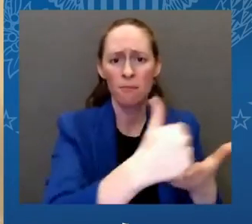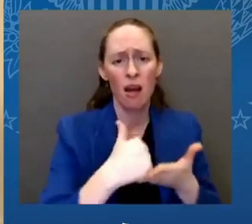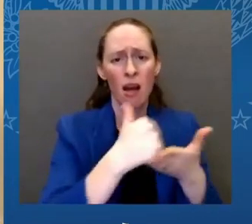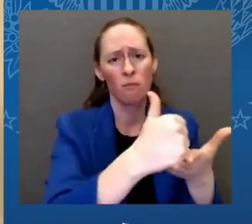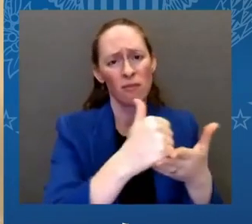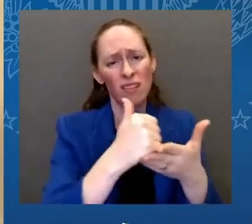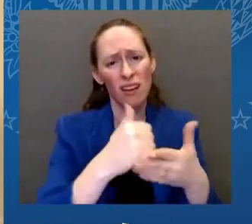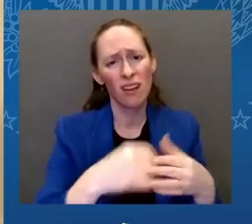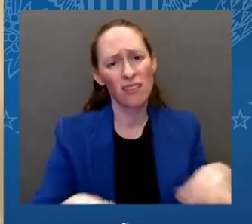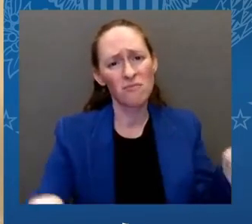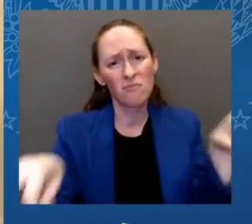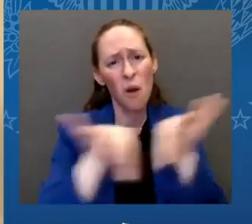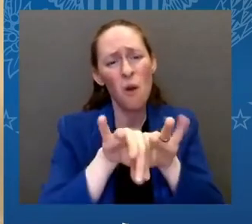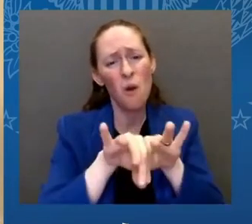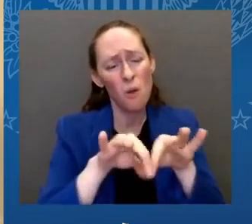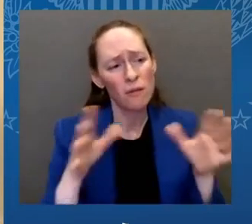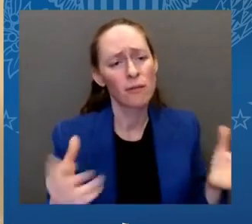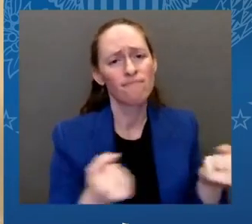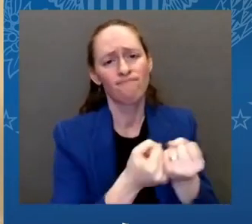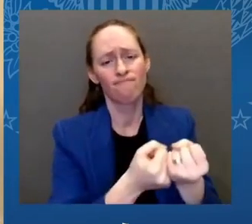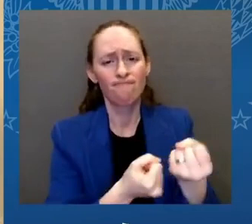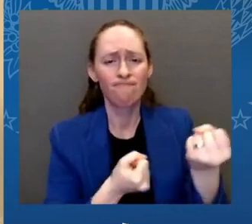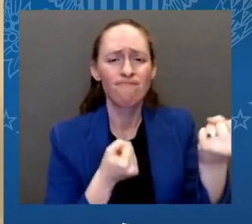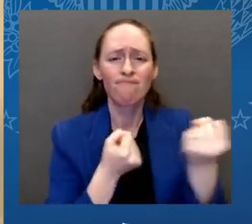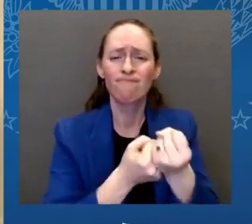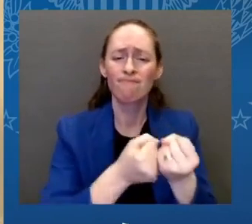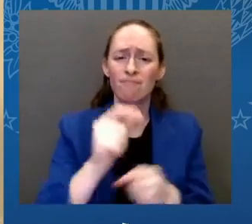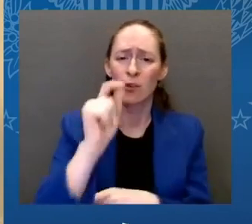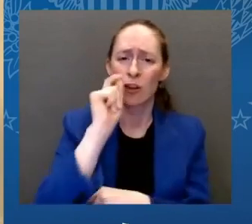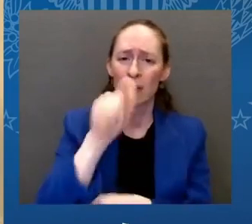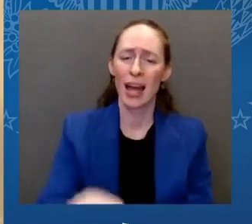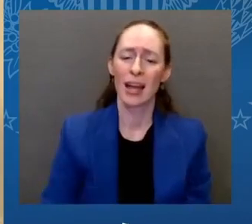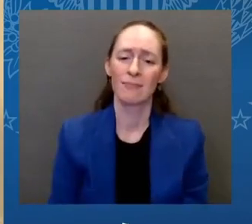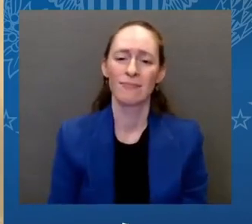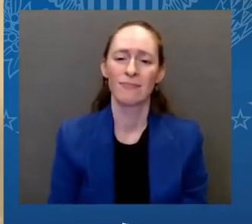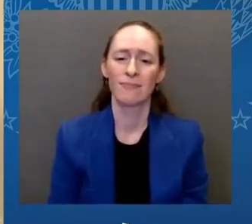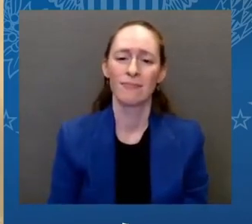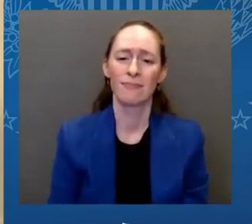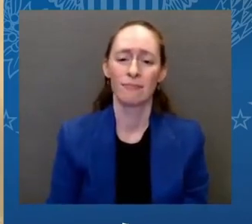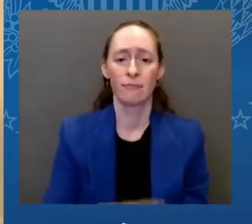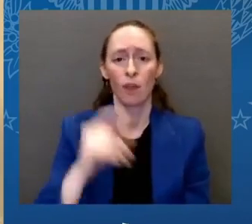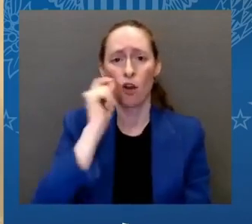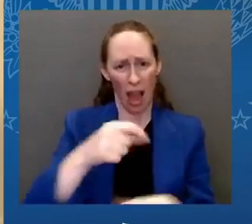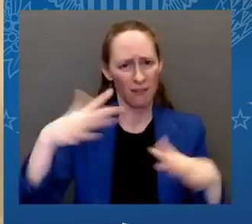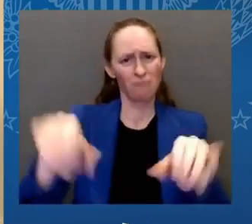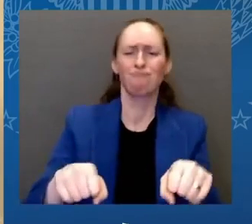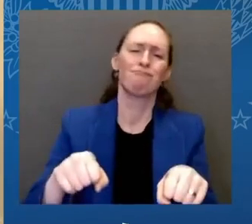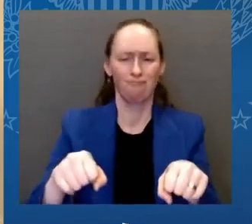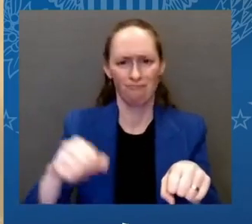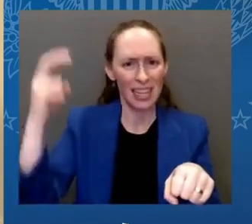швидкістю. Україна виграла битву за Київ, битву за Херсон, битву за